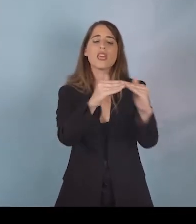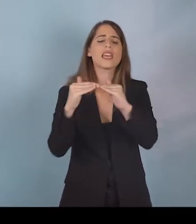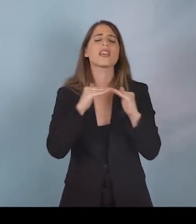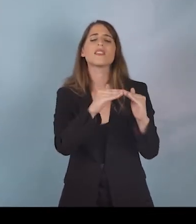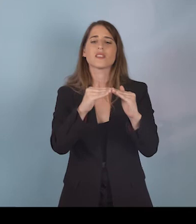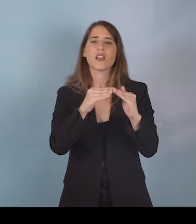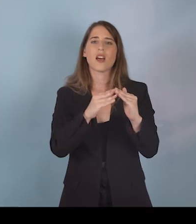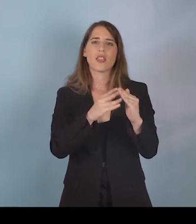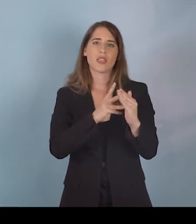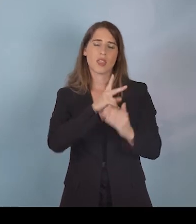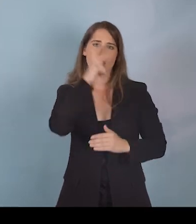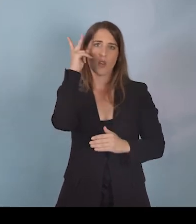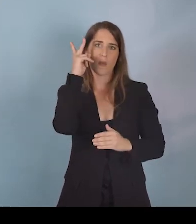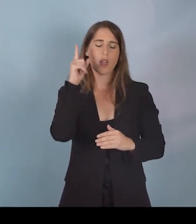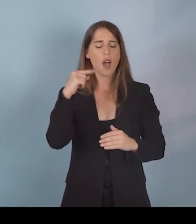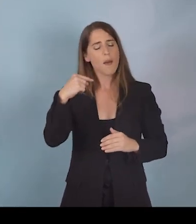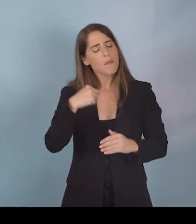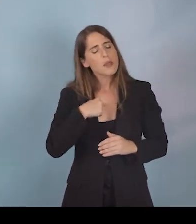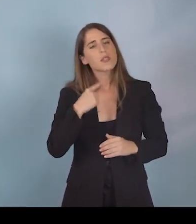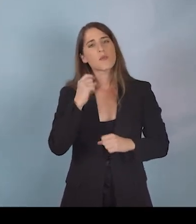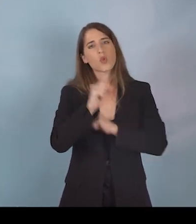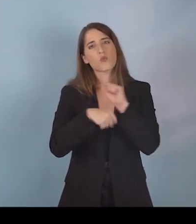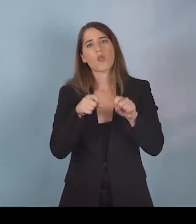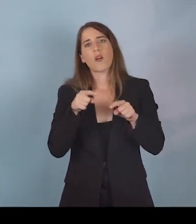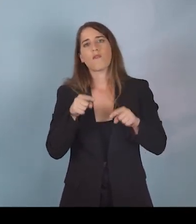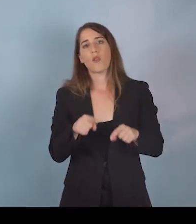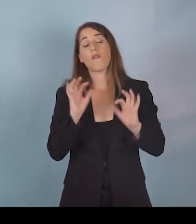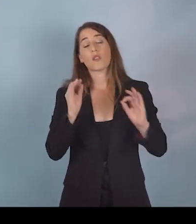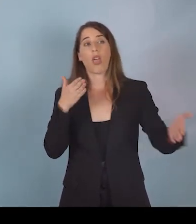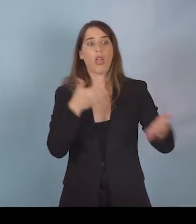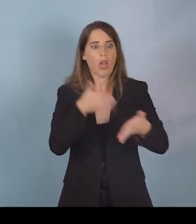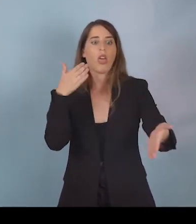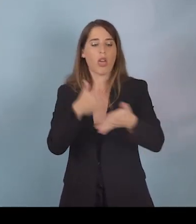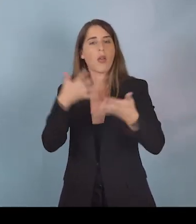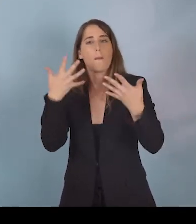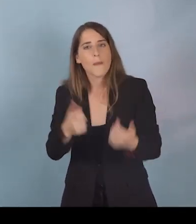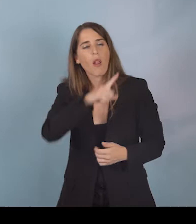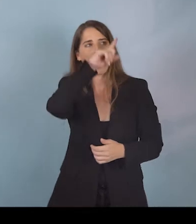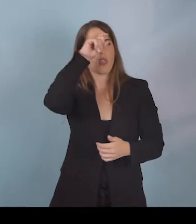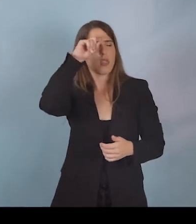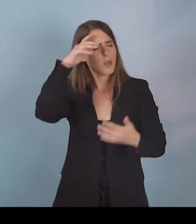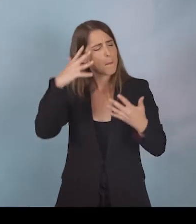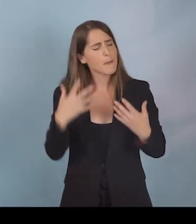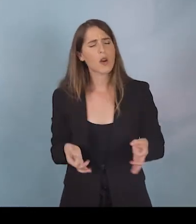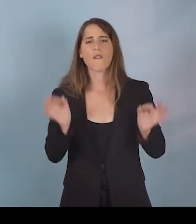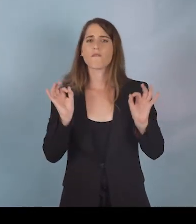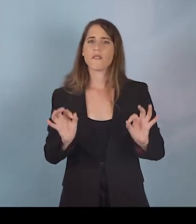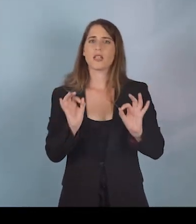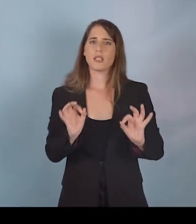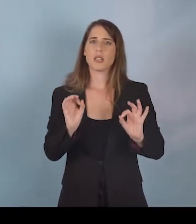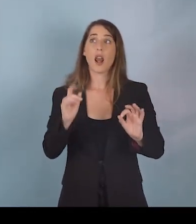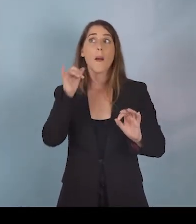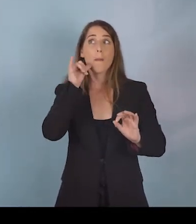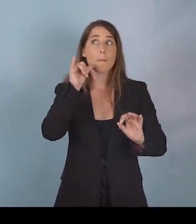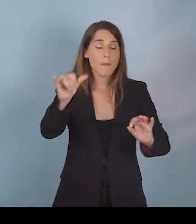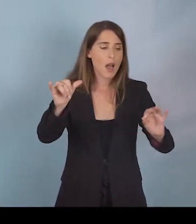όλους ίσα δικαιώματα. Νομίζω ότι εκεί είναι η προσπάθεια που θα κατατείνουμε. Σαφώς θα έχουμε εμπόδια, σαφώς θα έχουμε